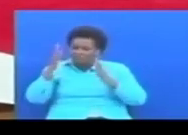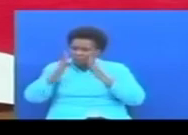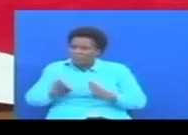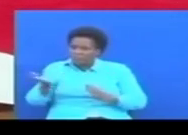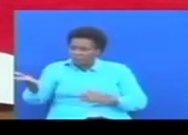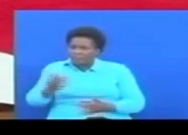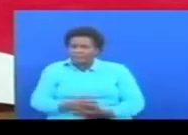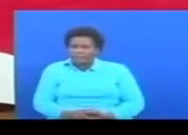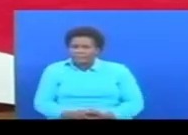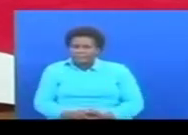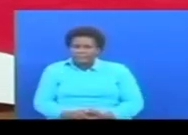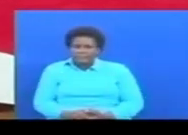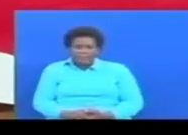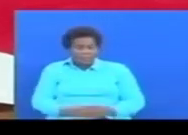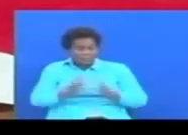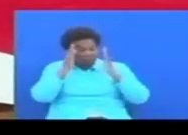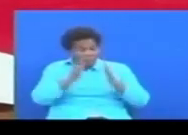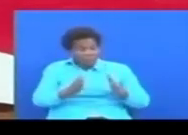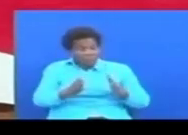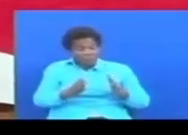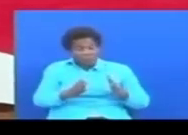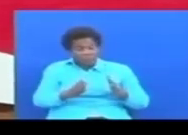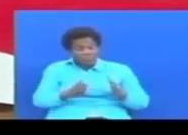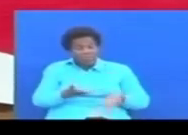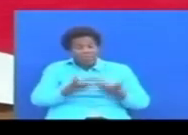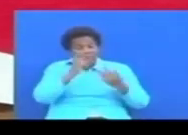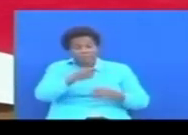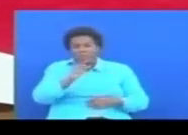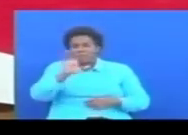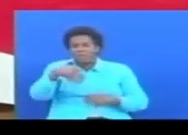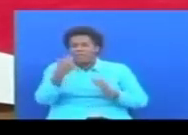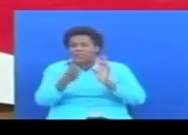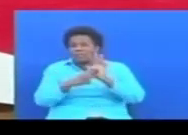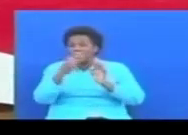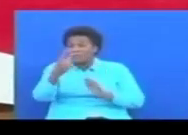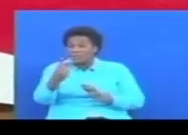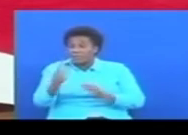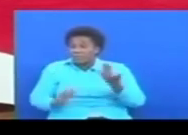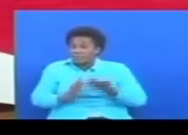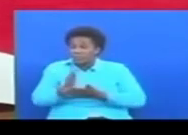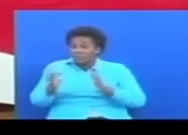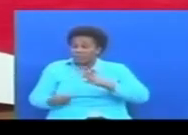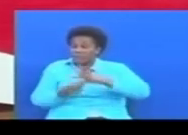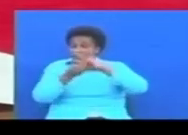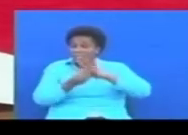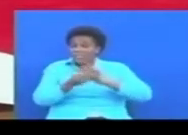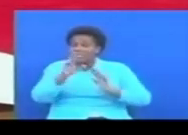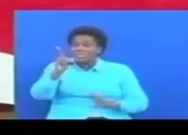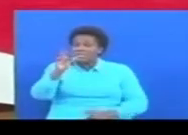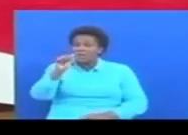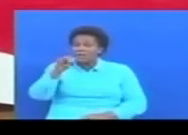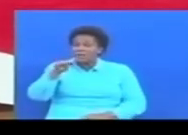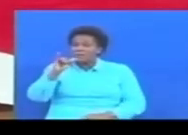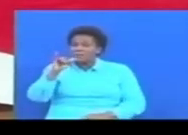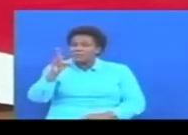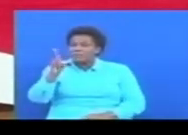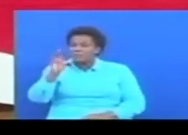ifuatavyo. Mheshimiwa naibu spika, kwa mwaka 1982 kupitia ufadhili wa Danida halmashauri ya wilaya